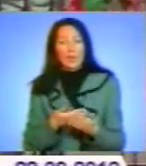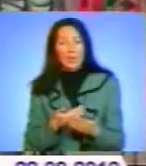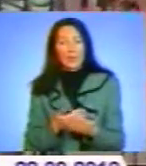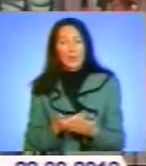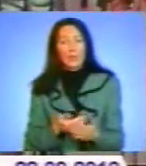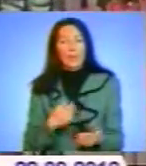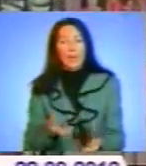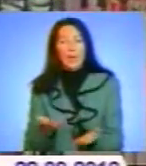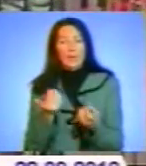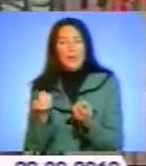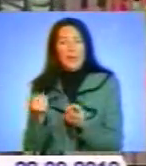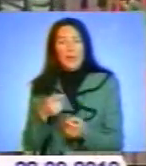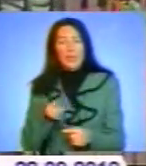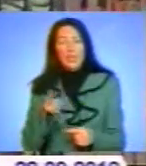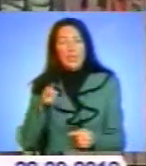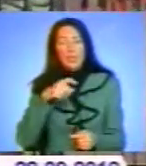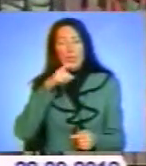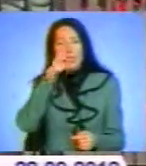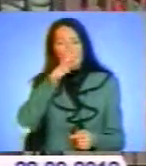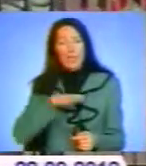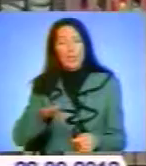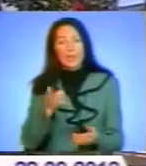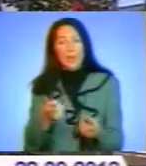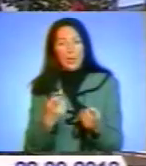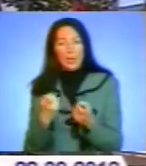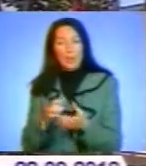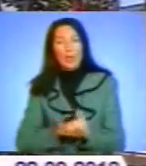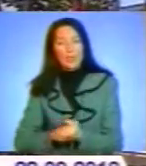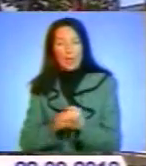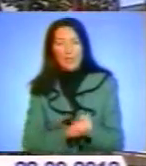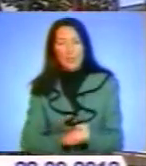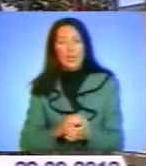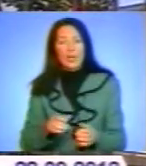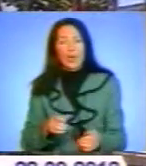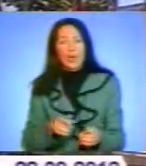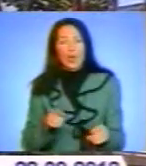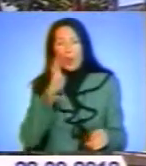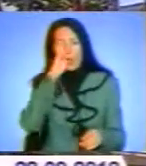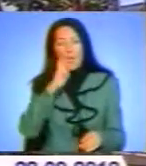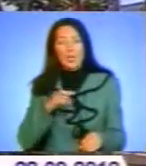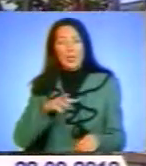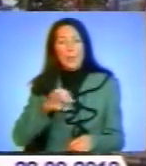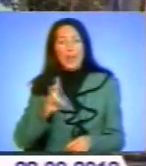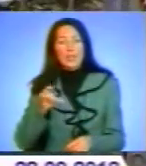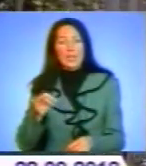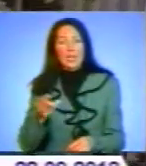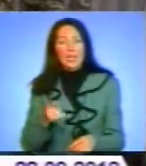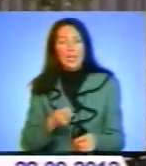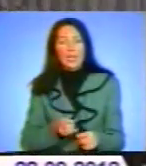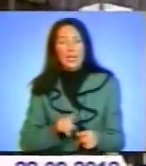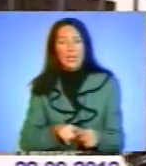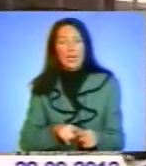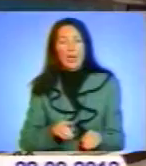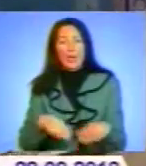країни приєднатися до спільної декларації України, Мексики та Чилі. Саме ці країни, за словами глави держави, доклали особливих зусиль для нейтралізації